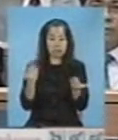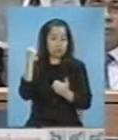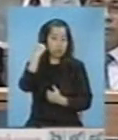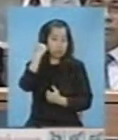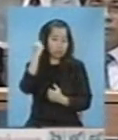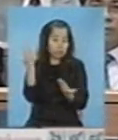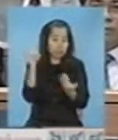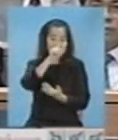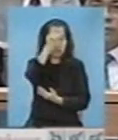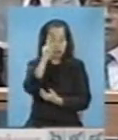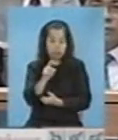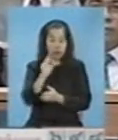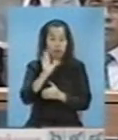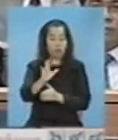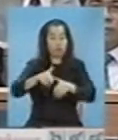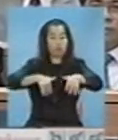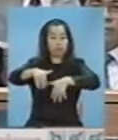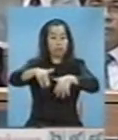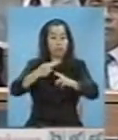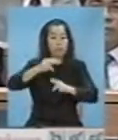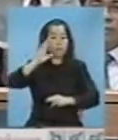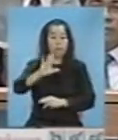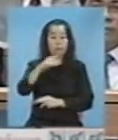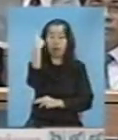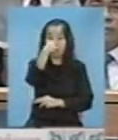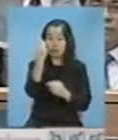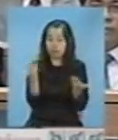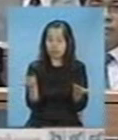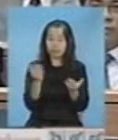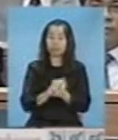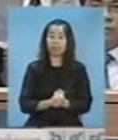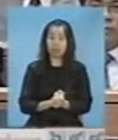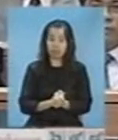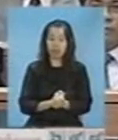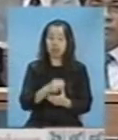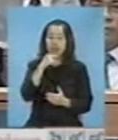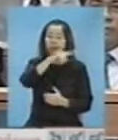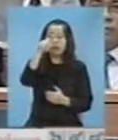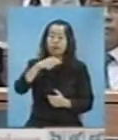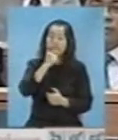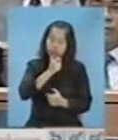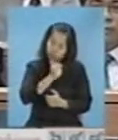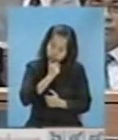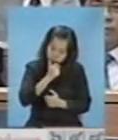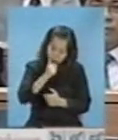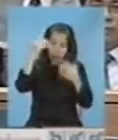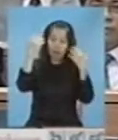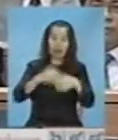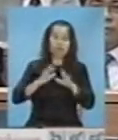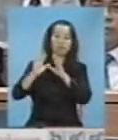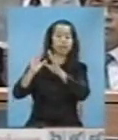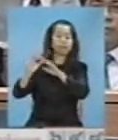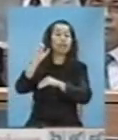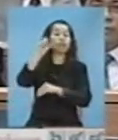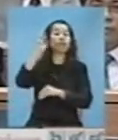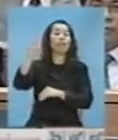ใดๆสำหรับประชาชนเจ้าของประเทศท่านอาจจะบอกว่าพูดกันเยอะแล้วเรื่องเซ็นเช็คเปล่ารัฐ